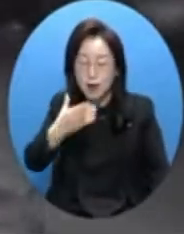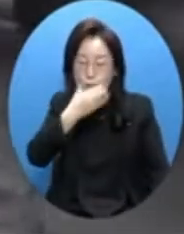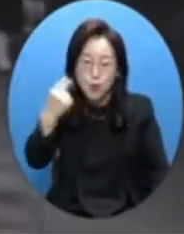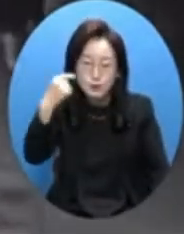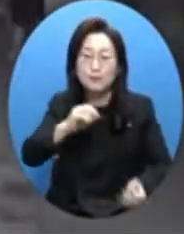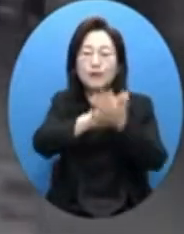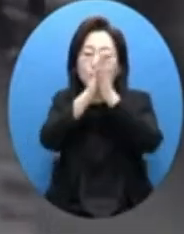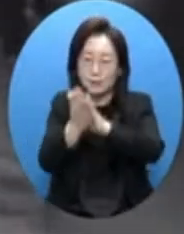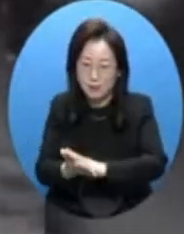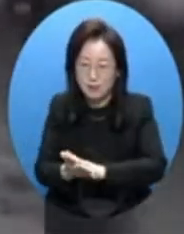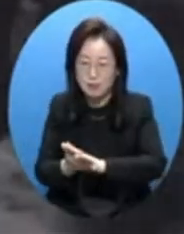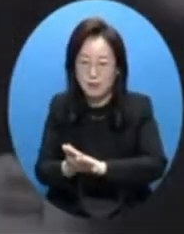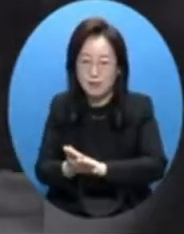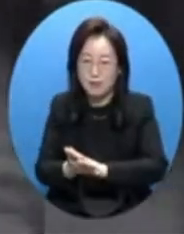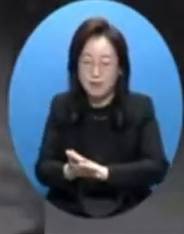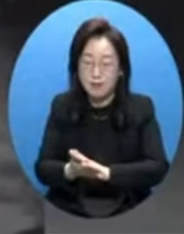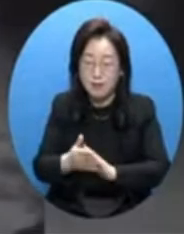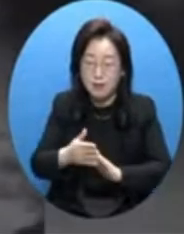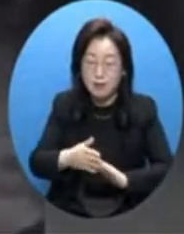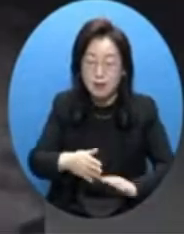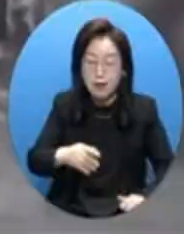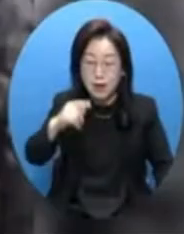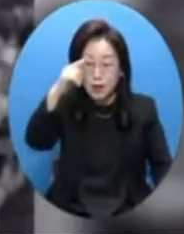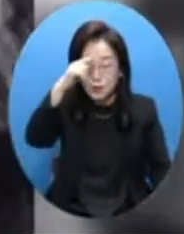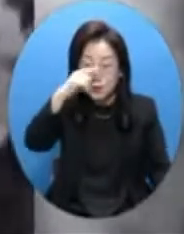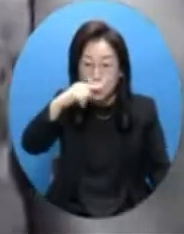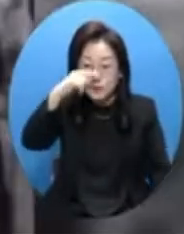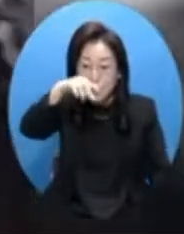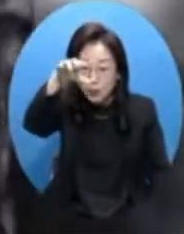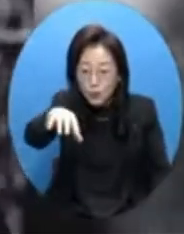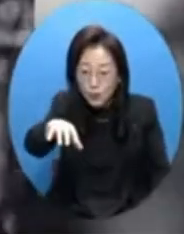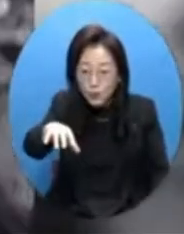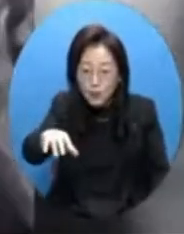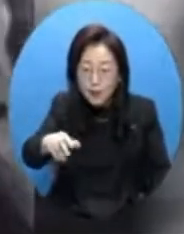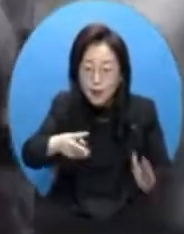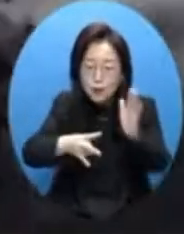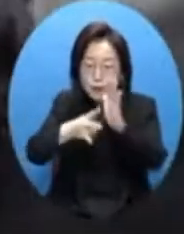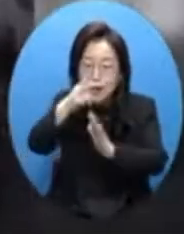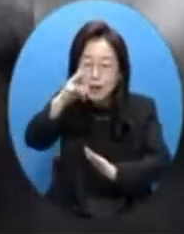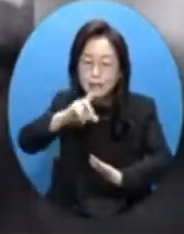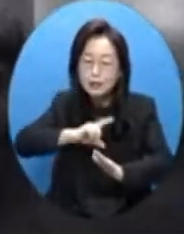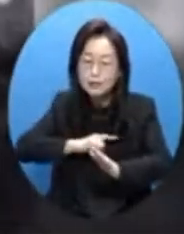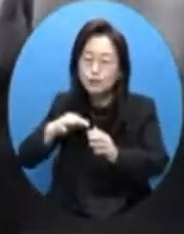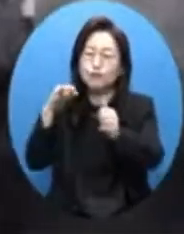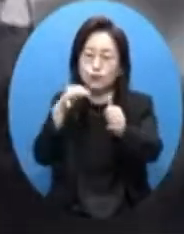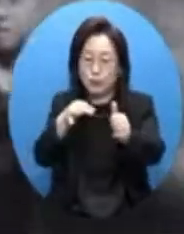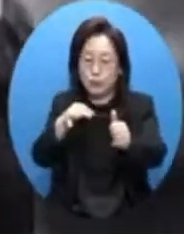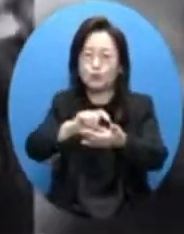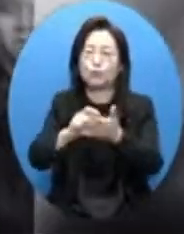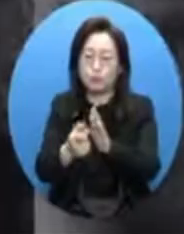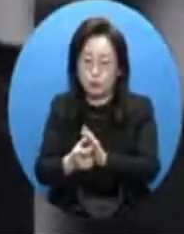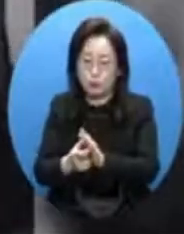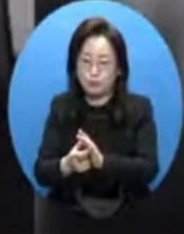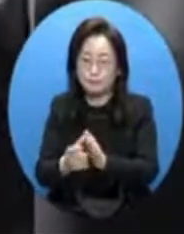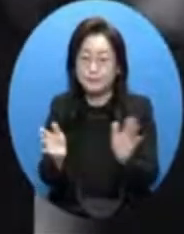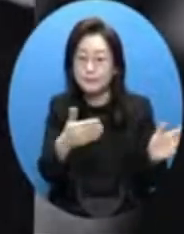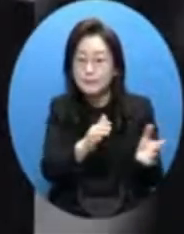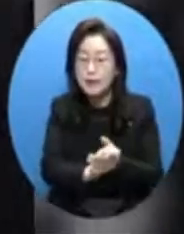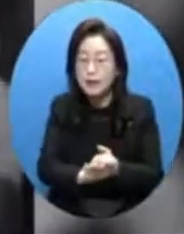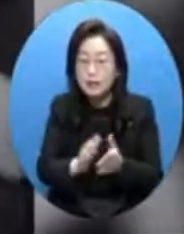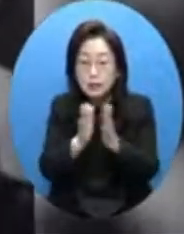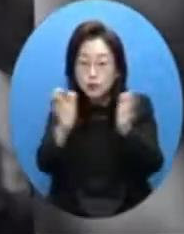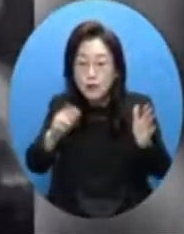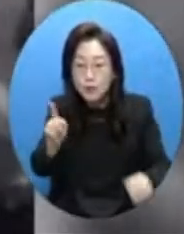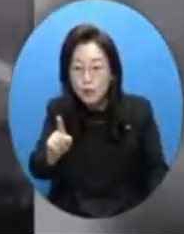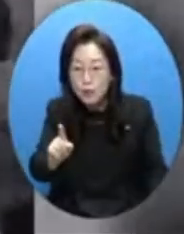그래서 동양의 예루살렘으로 불리는 역사가 일어나게 되었던 것입니다이 출발점이 바로 하나님